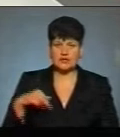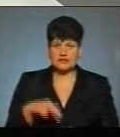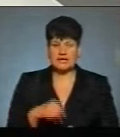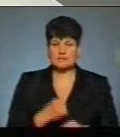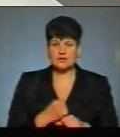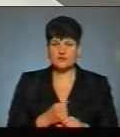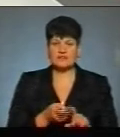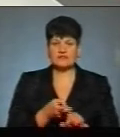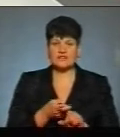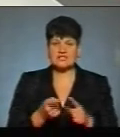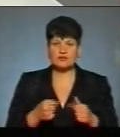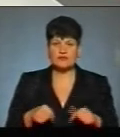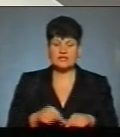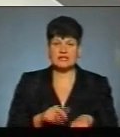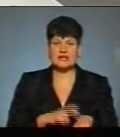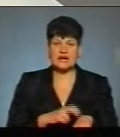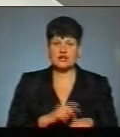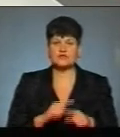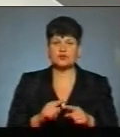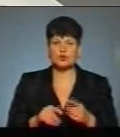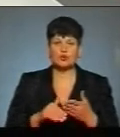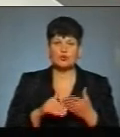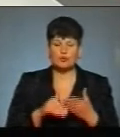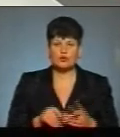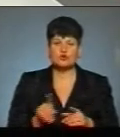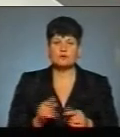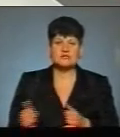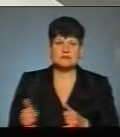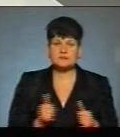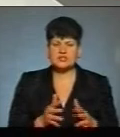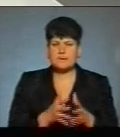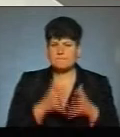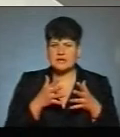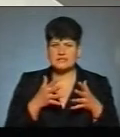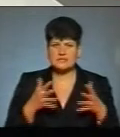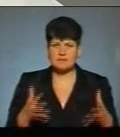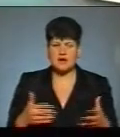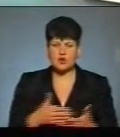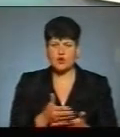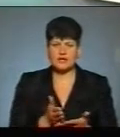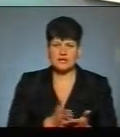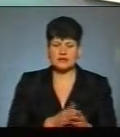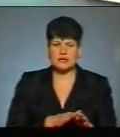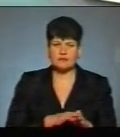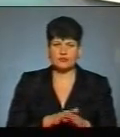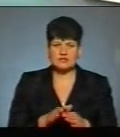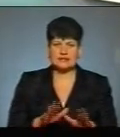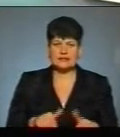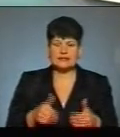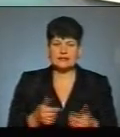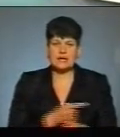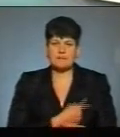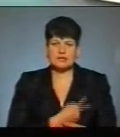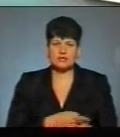в інфекційному відділенні лікарні швидкої допомоги, щоб забезпечити максимально якісне і повноцінне надання медичної